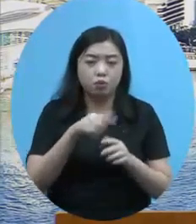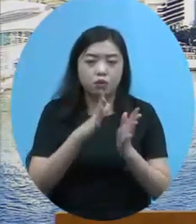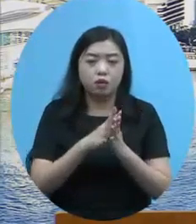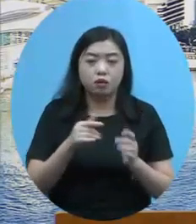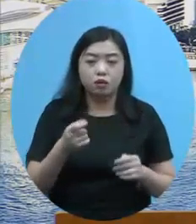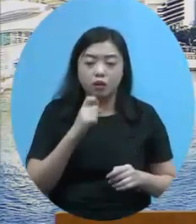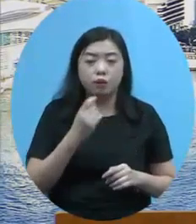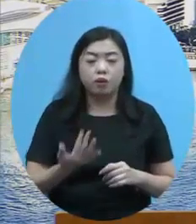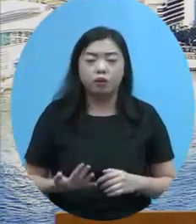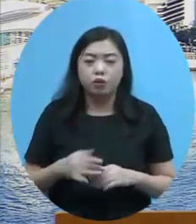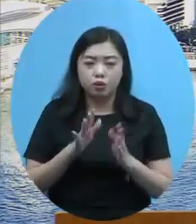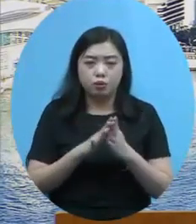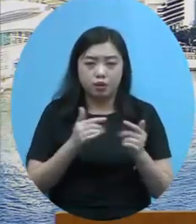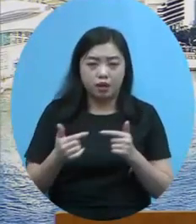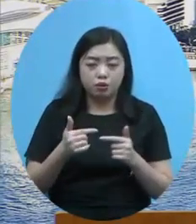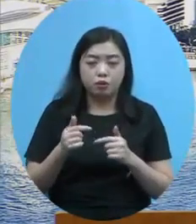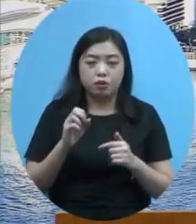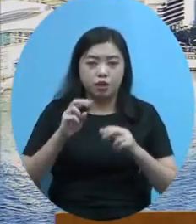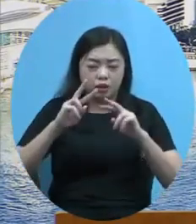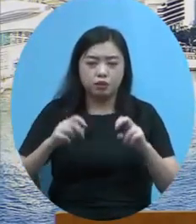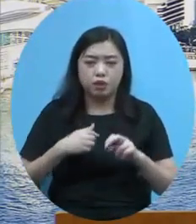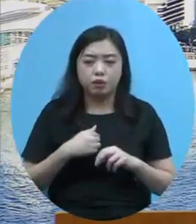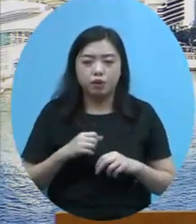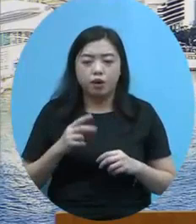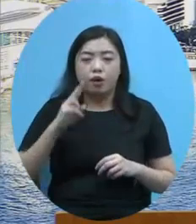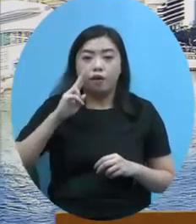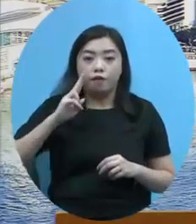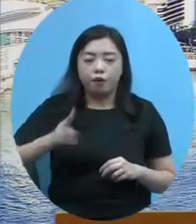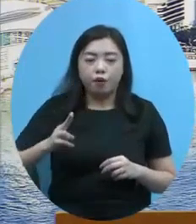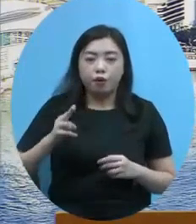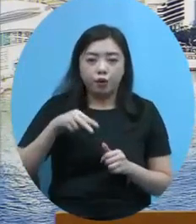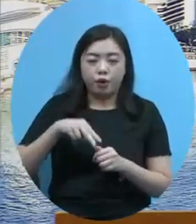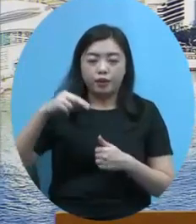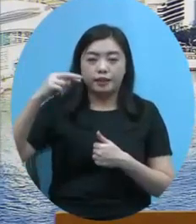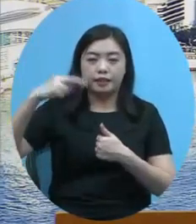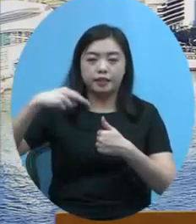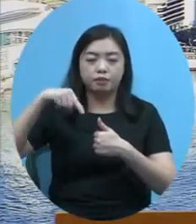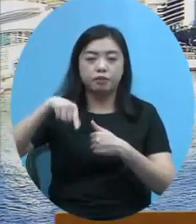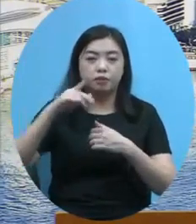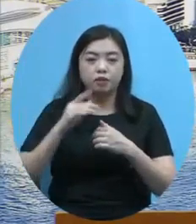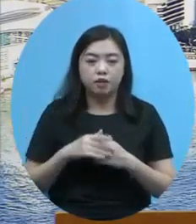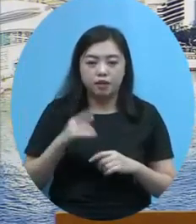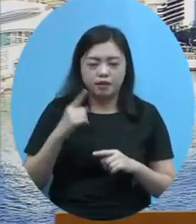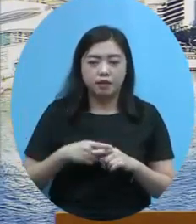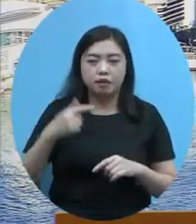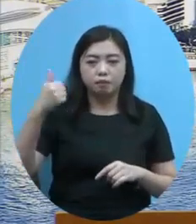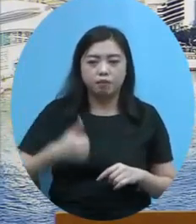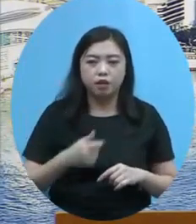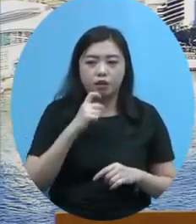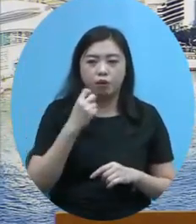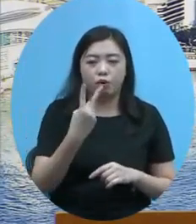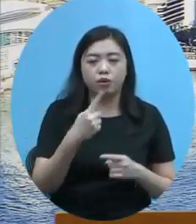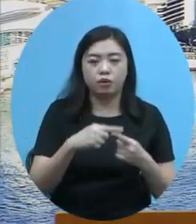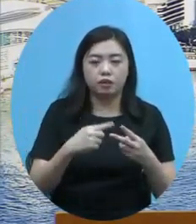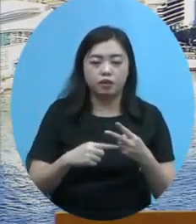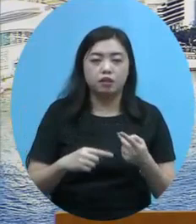都呢個係要繼續有待調查啦。咁封區強檢其實不嬲咧都是用兩個指標的，第